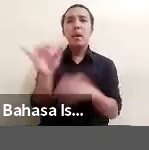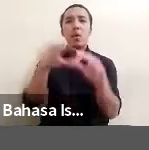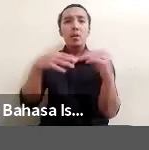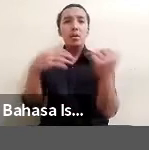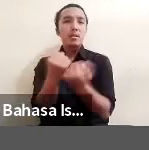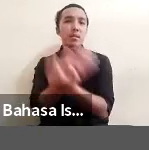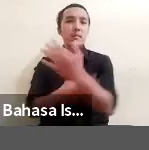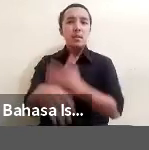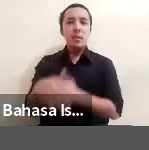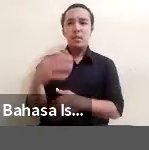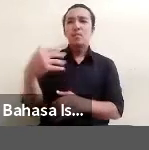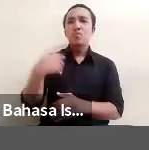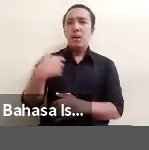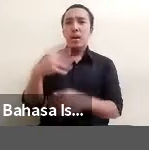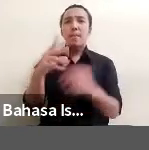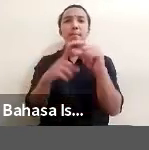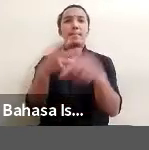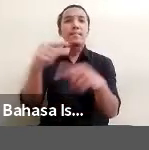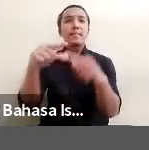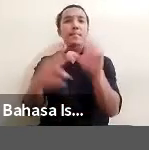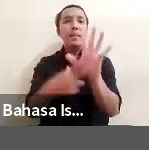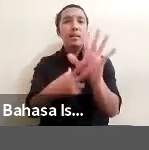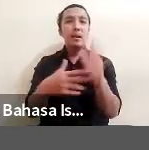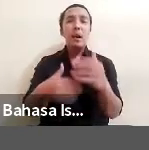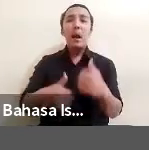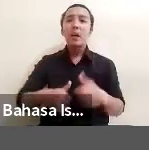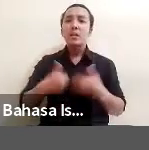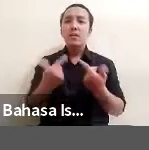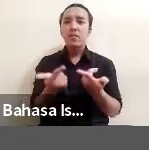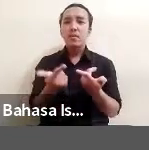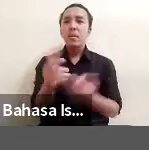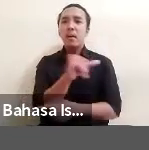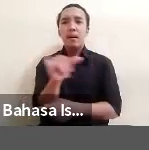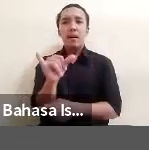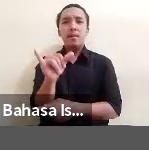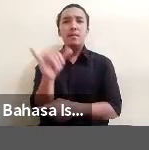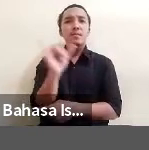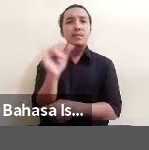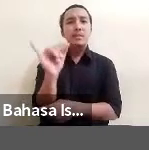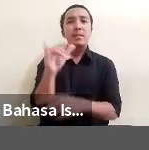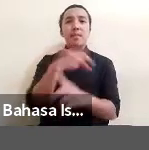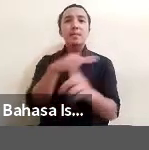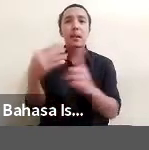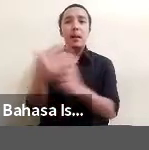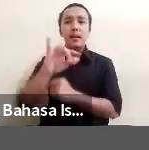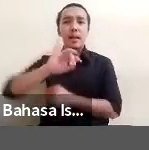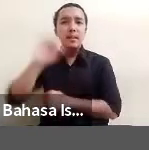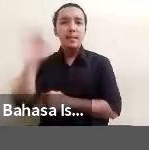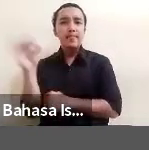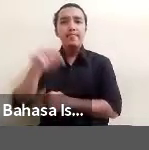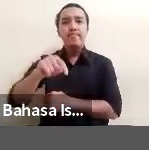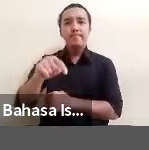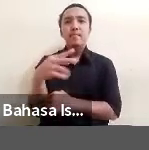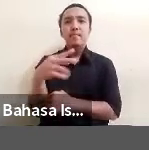peran aktif yang sama dengan masyarakat lainnya. Di sini kita memberikan pemahaman